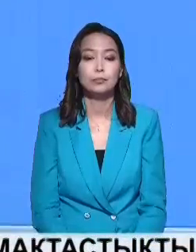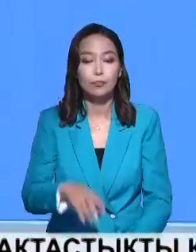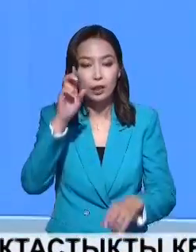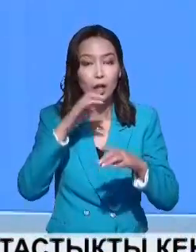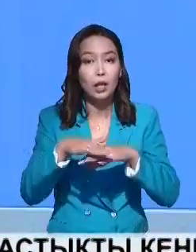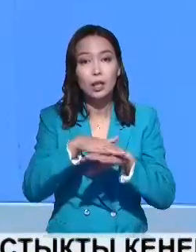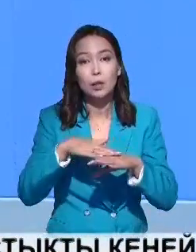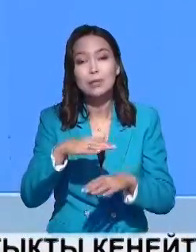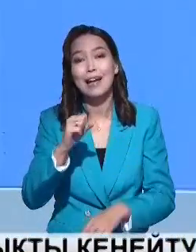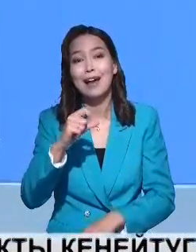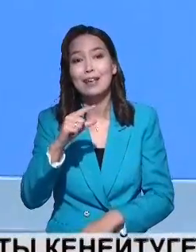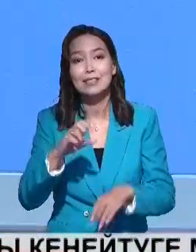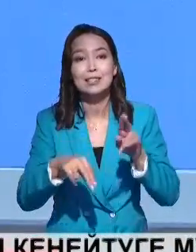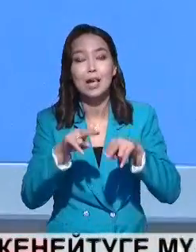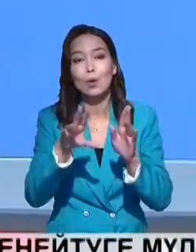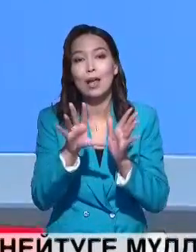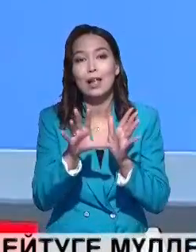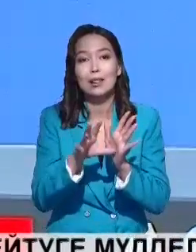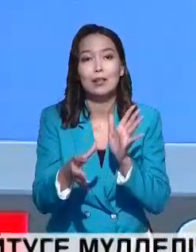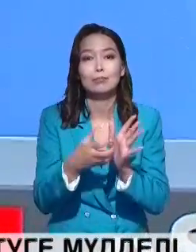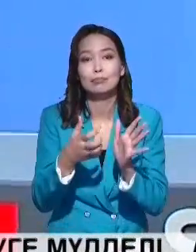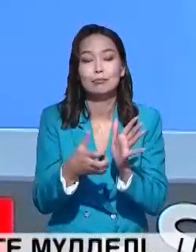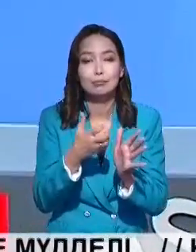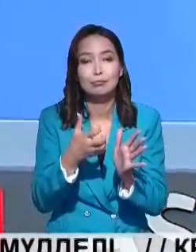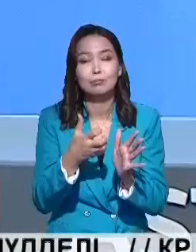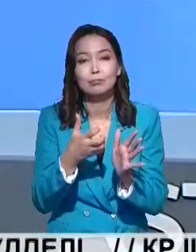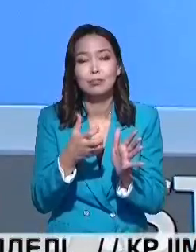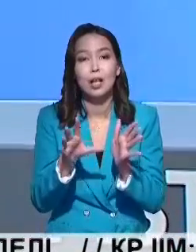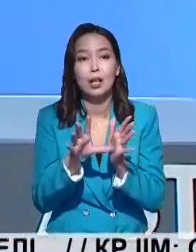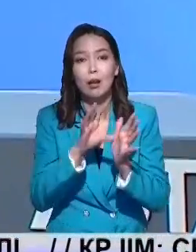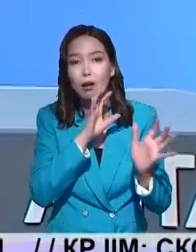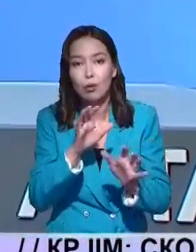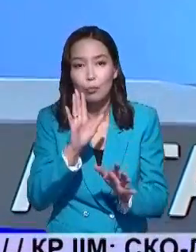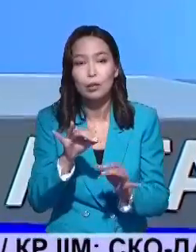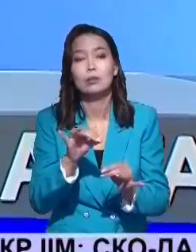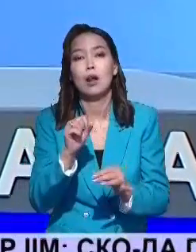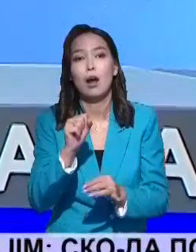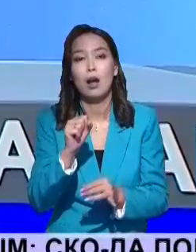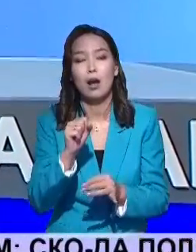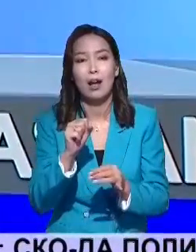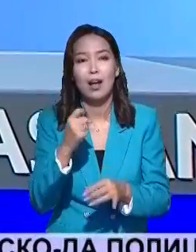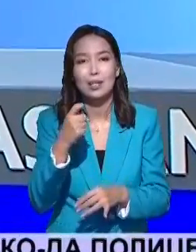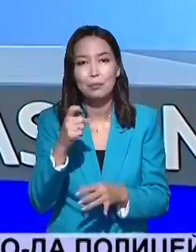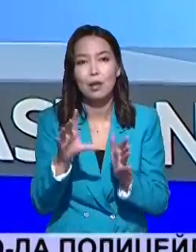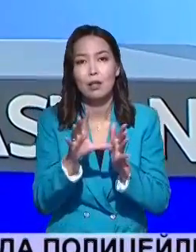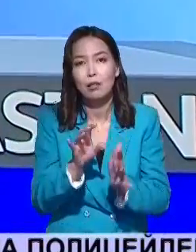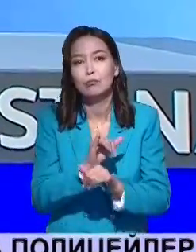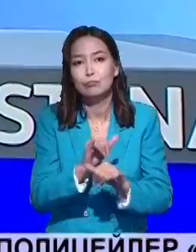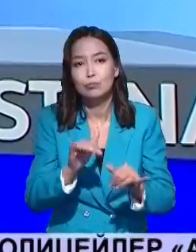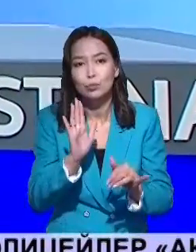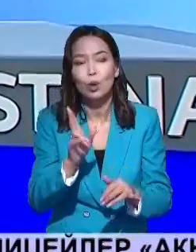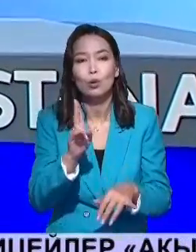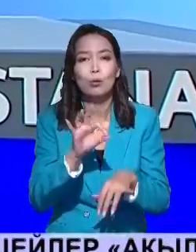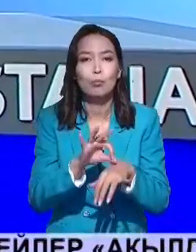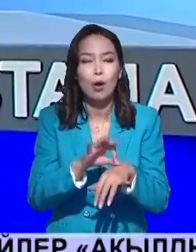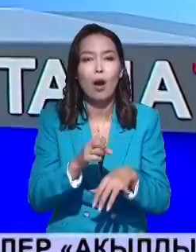Елімізде АЭС салу электр энергиясын тапшылығын жойып қана қоймай, атом энергетикасын дамытат. Оның мүмкіндіктерін онкологиялық дерттерді емдеу